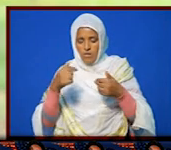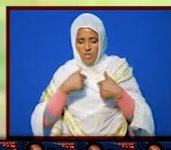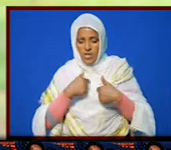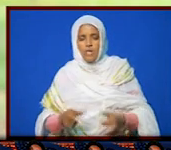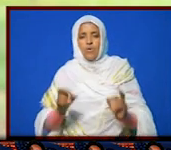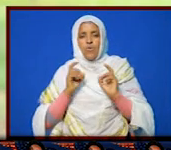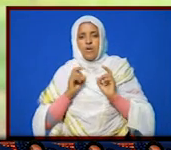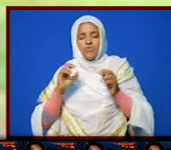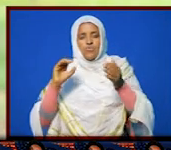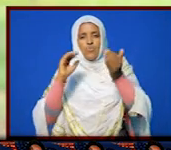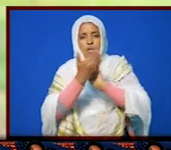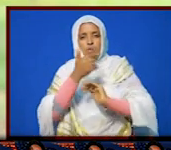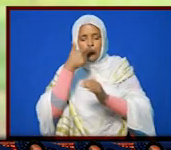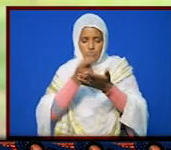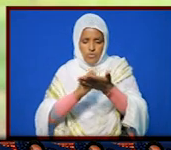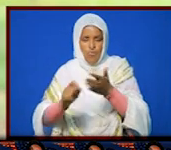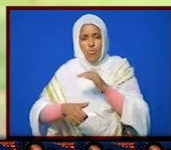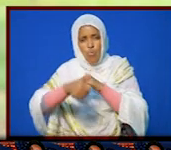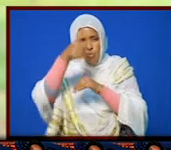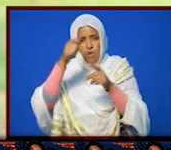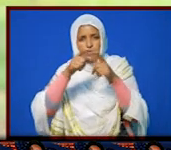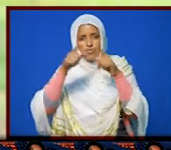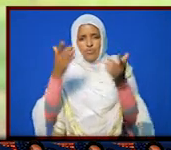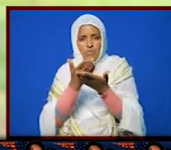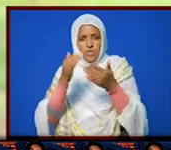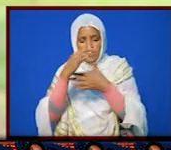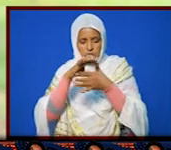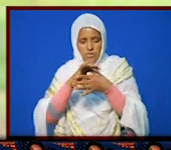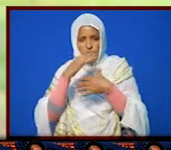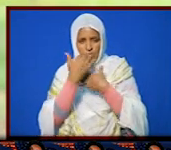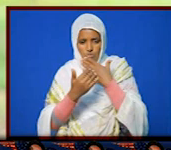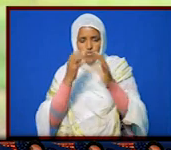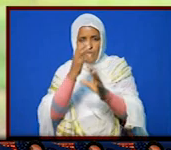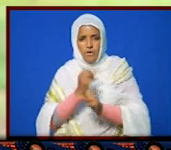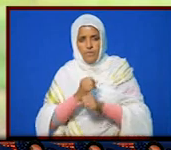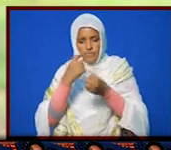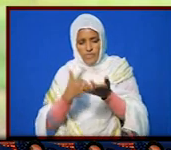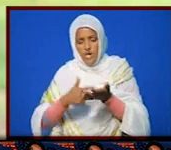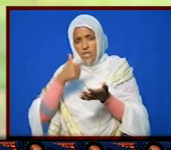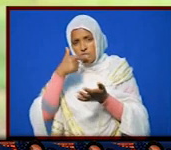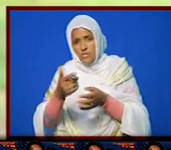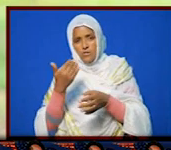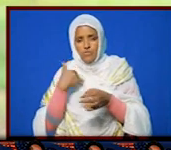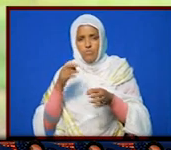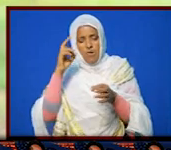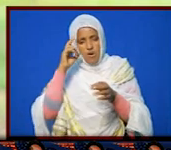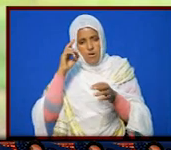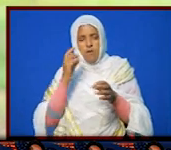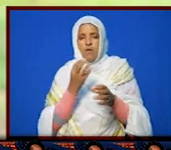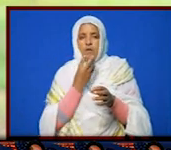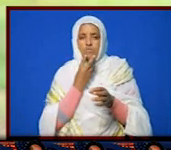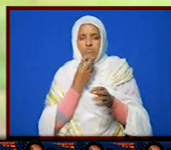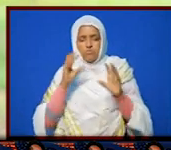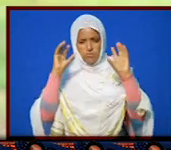እንደሆንኩ እናንተ ደግሞ በእኔ ህያው ትሆናላችሁ ተብሎ ተጽፏል። ስለዚህ ዋናው ትልቁ ነገር ስጋውን ደሙን መቀበል ነው። ይህንን ሲነግራቸው